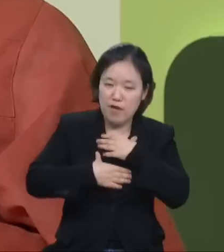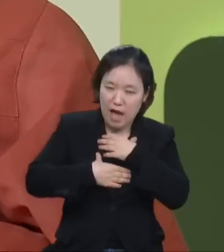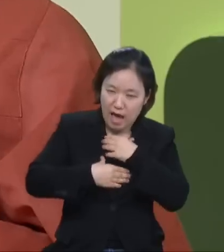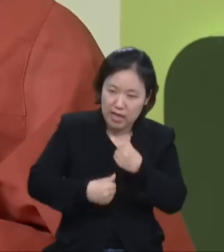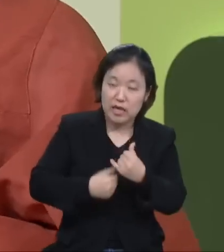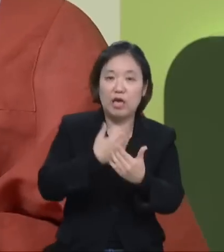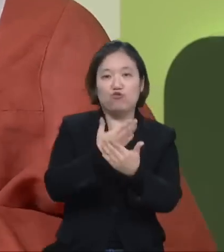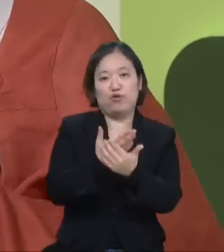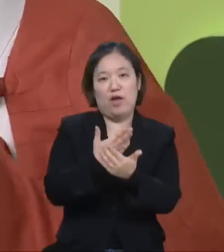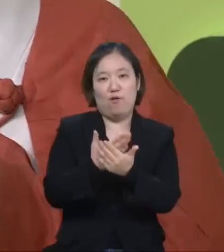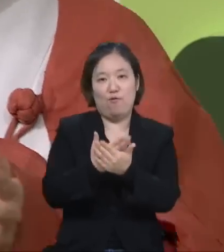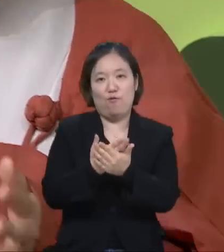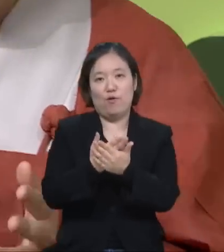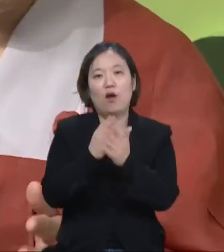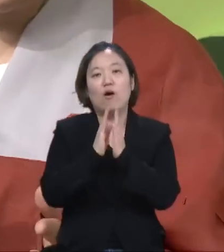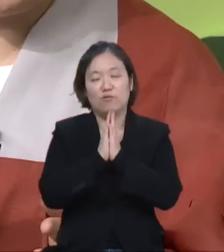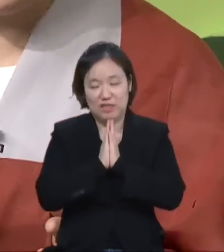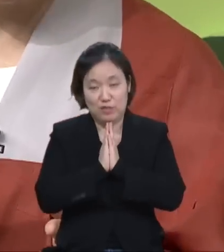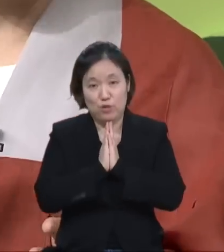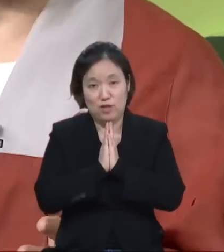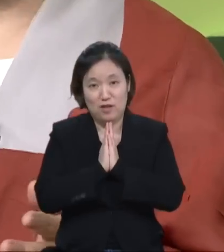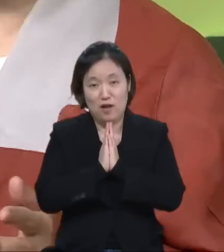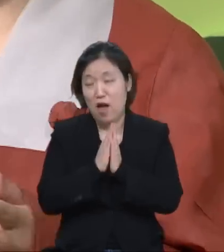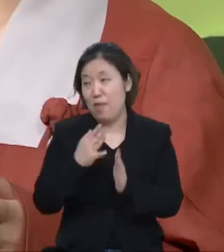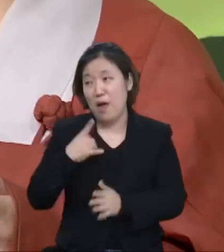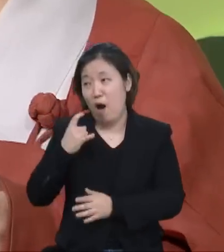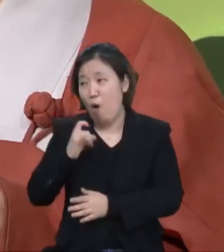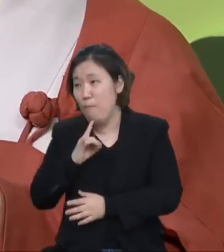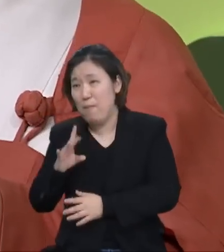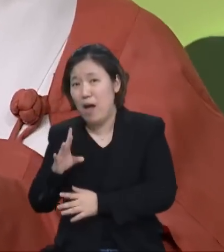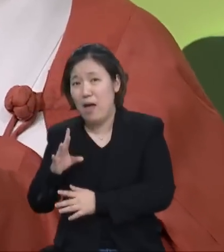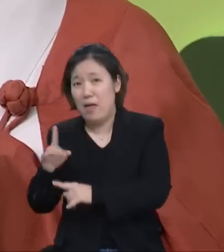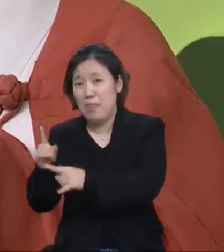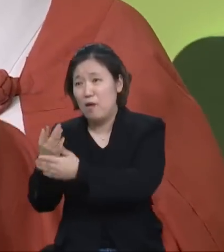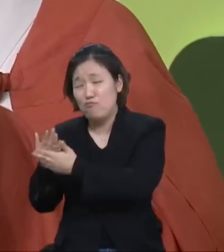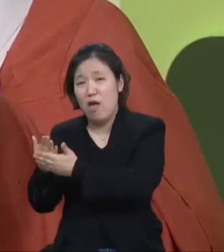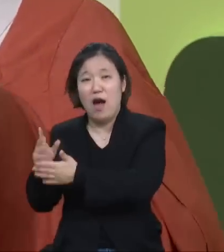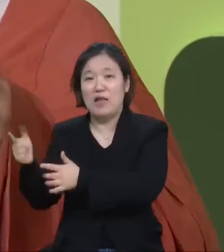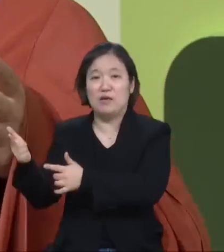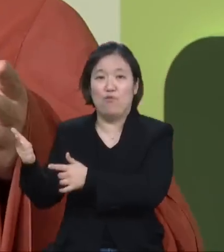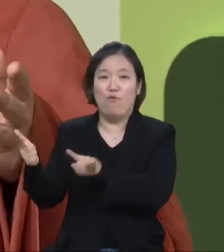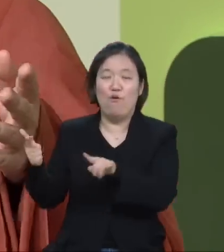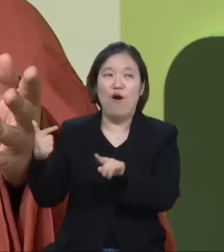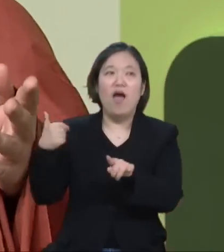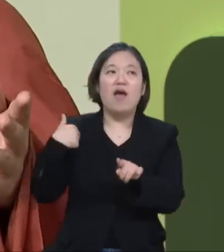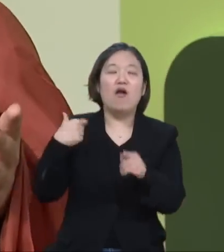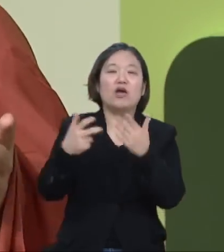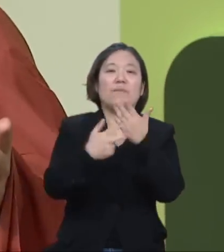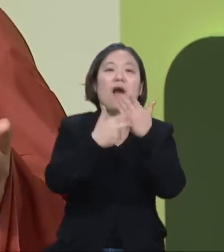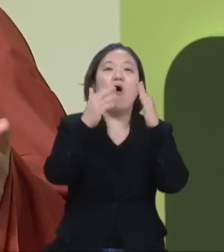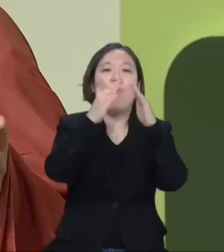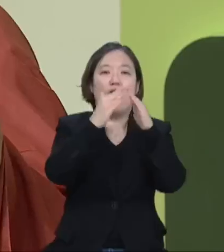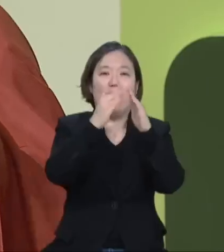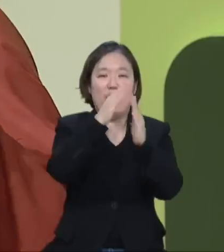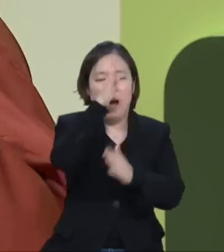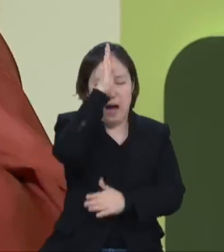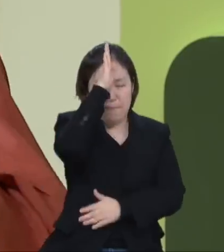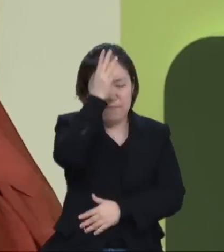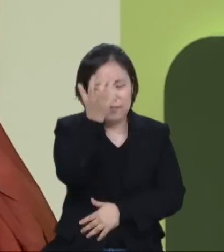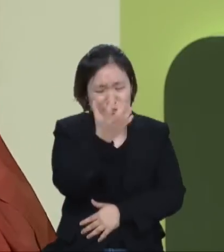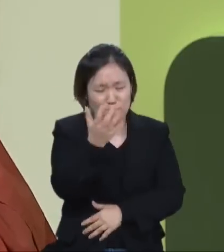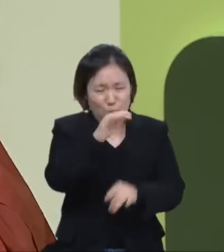올렸답니다 그러니까 우리 엄마만 낮게 해주세요이 마음이 아니라 여기 있는 모든 환자들과